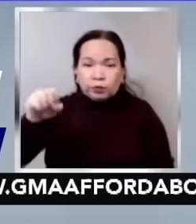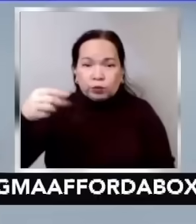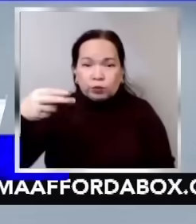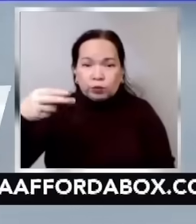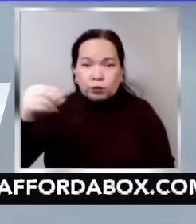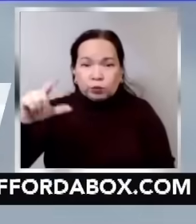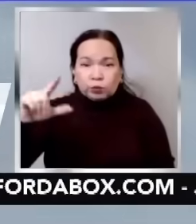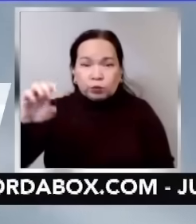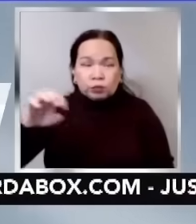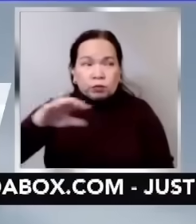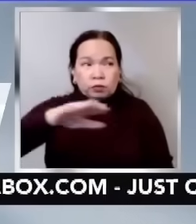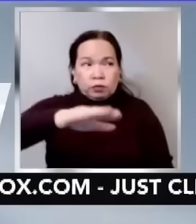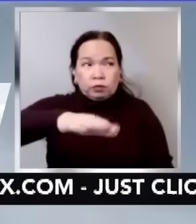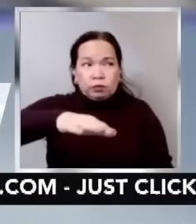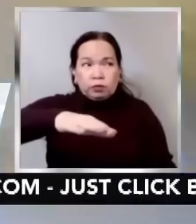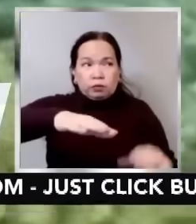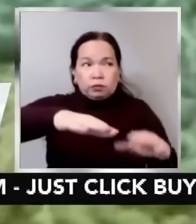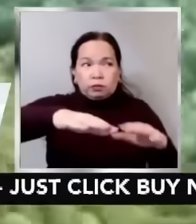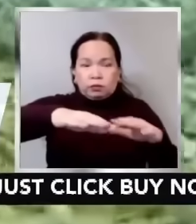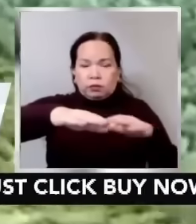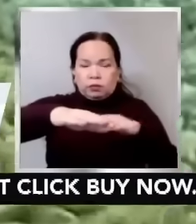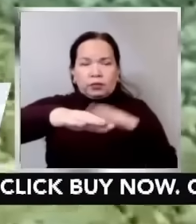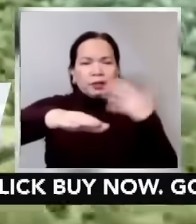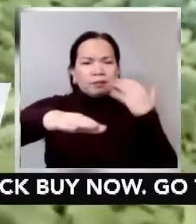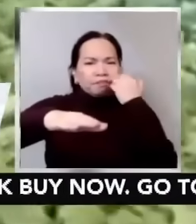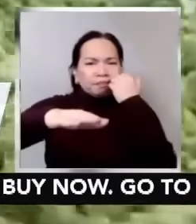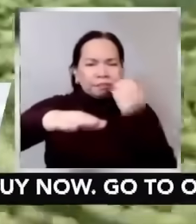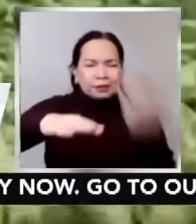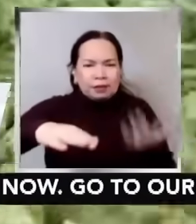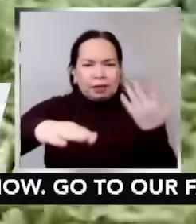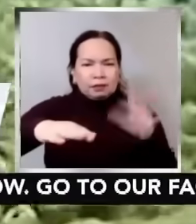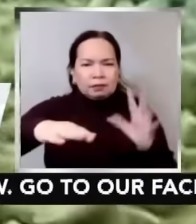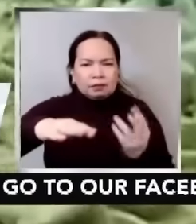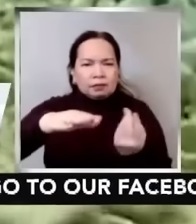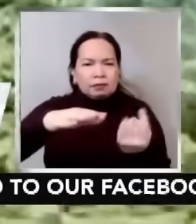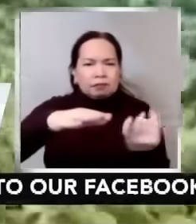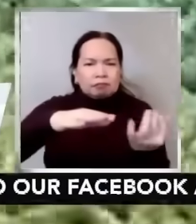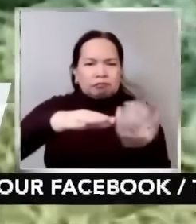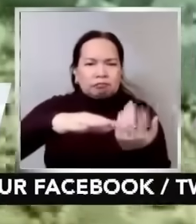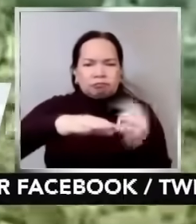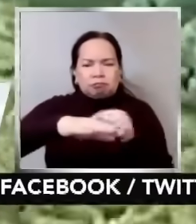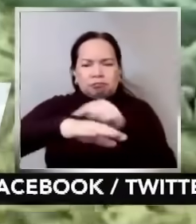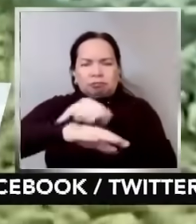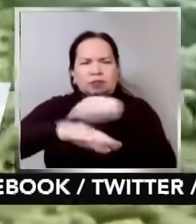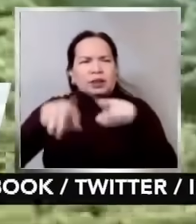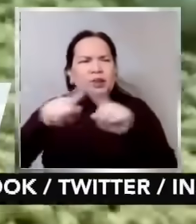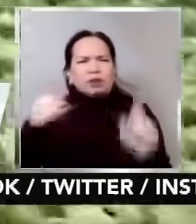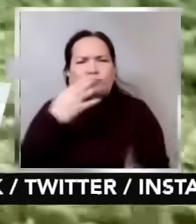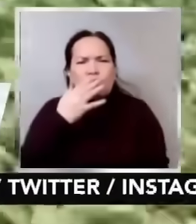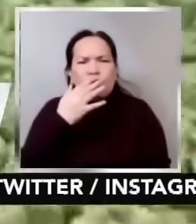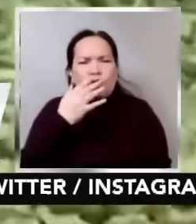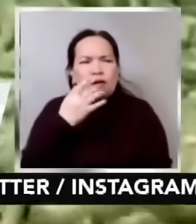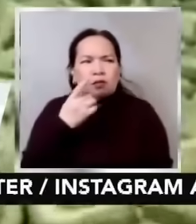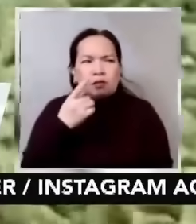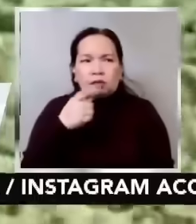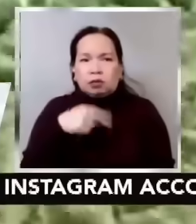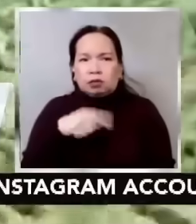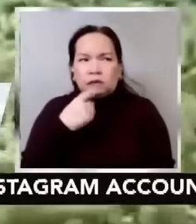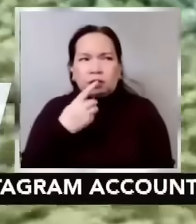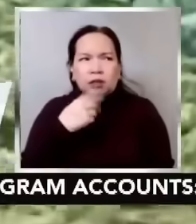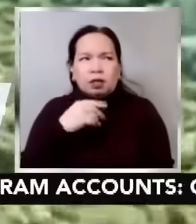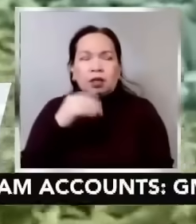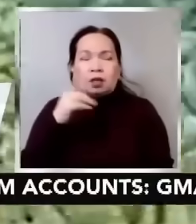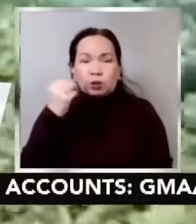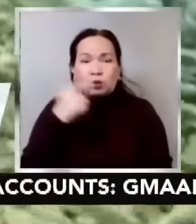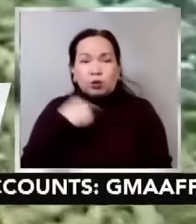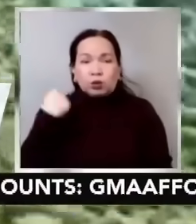totally dead na yung corals, no? Sa Rizal o Iroquois Reef at sa Bina o Escoda Shoal, nagpapabalik-balik ang mga Chinese